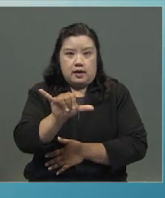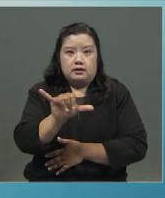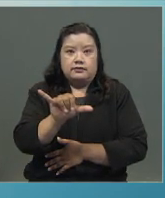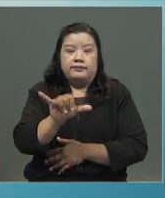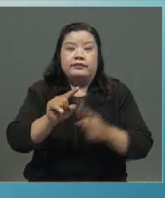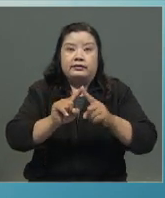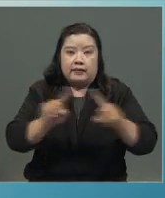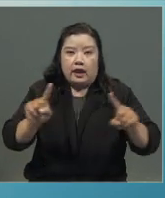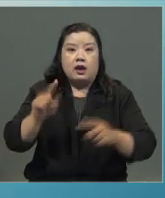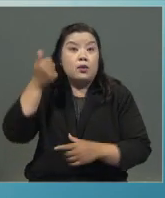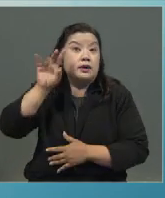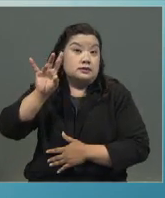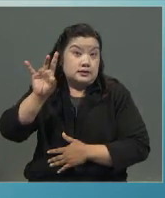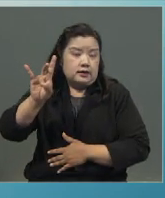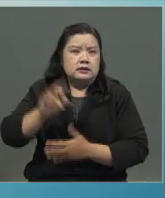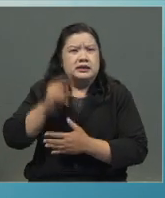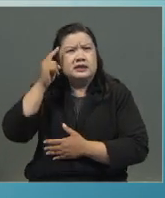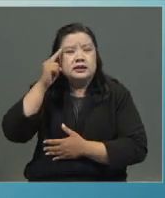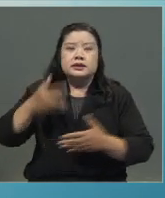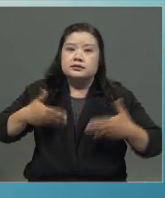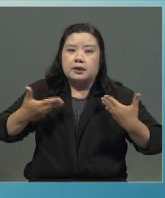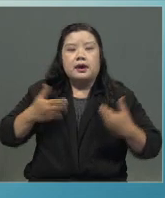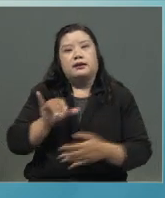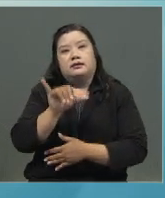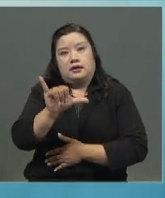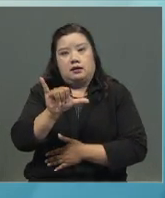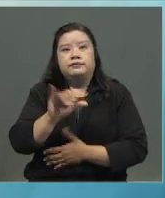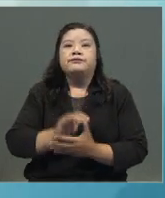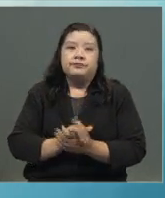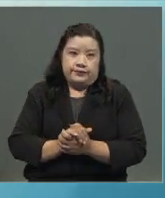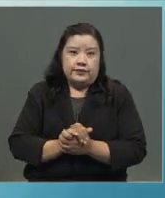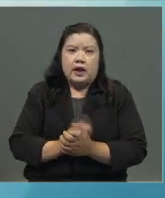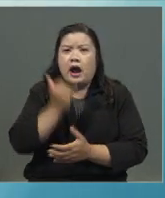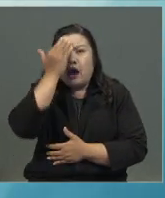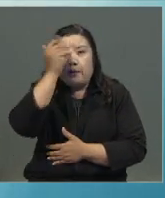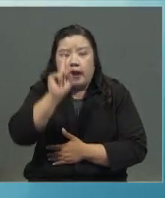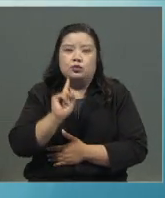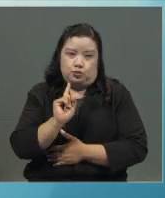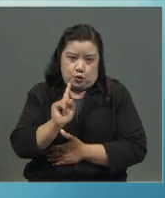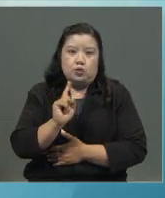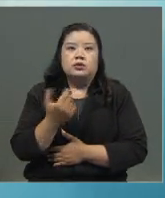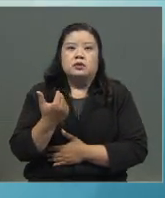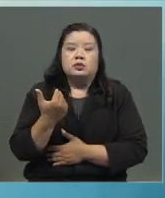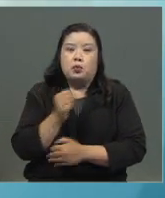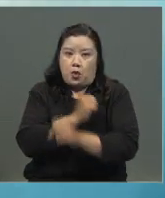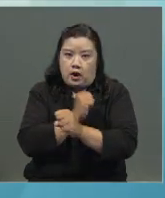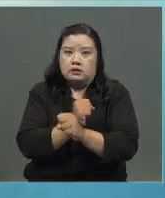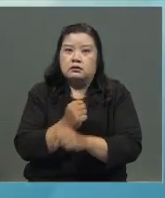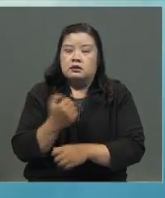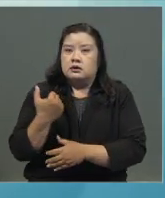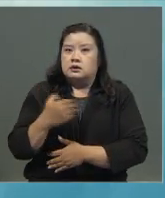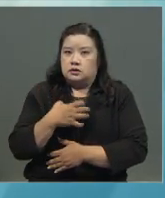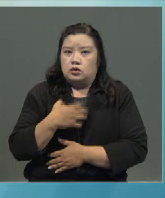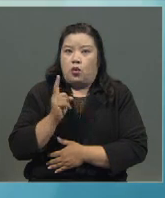แต่เพีงแค่เช็วนเรายงไม่น่าไว่างใจครับเราบอกวาต้องไม่พบภายใประเทศของเราเลยอย่างน้อย